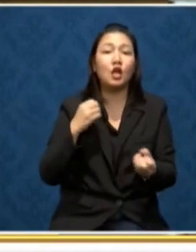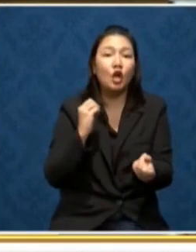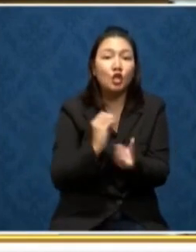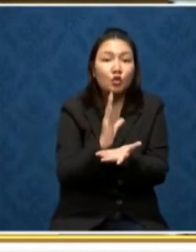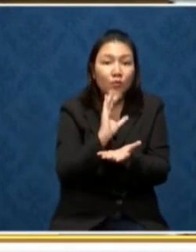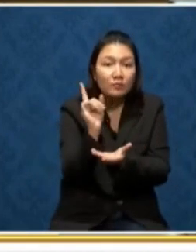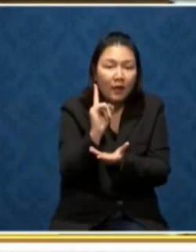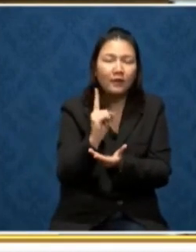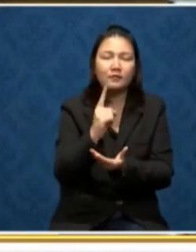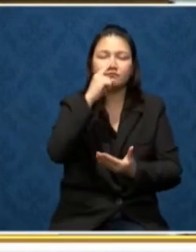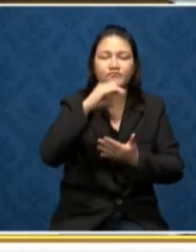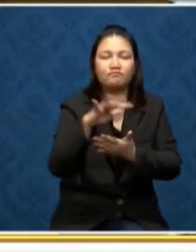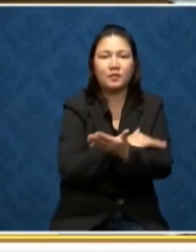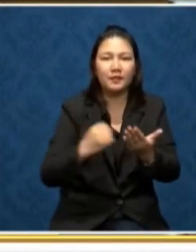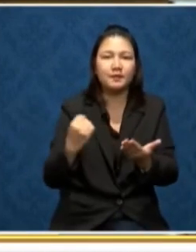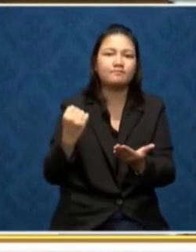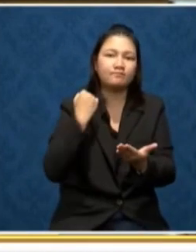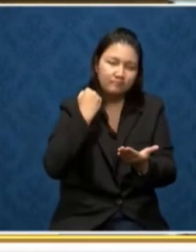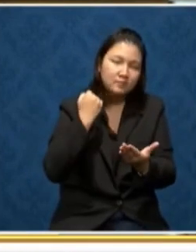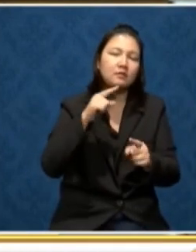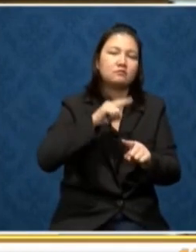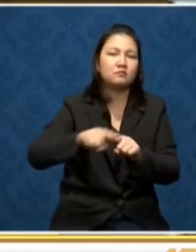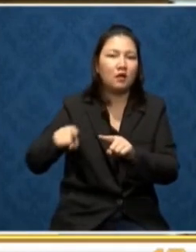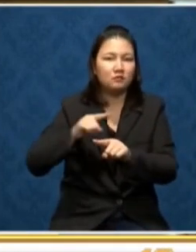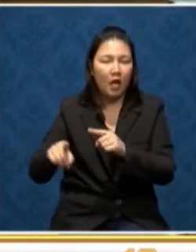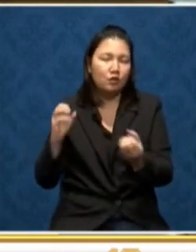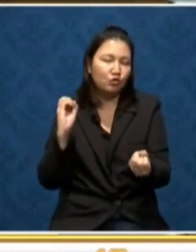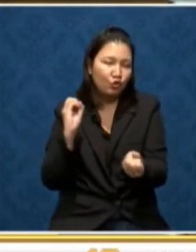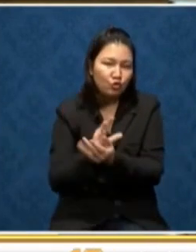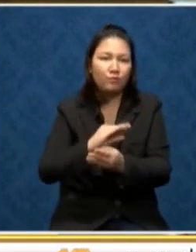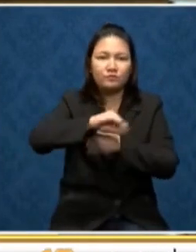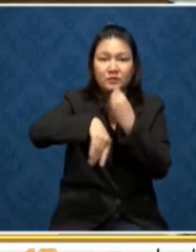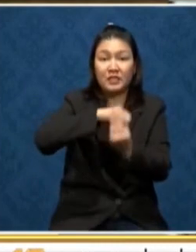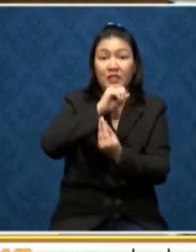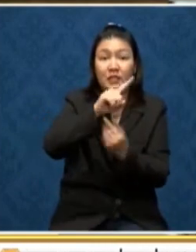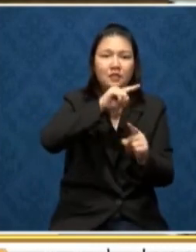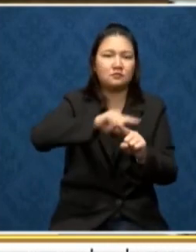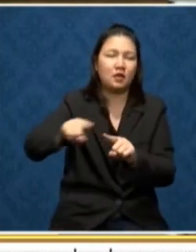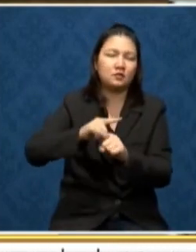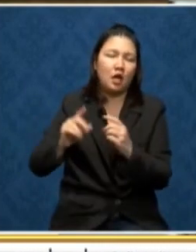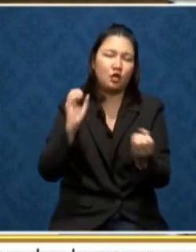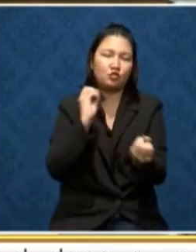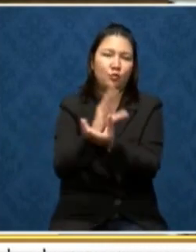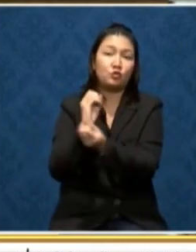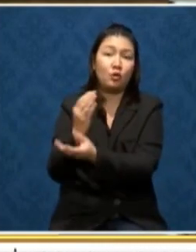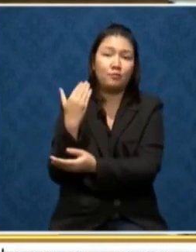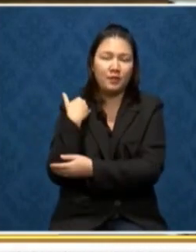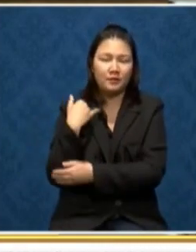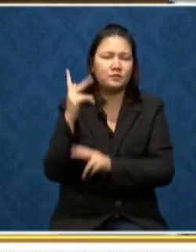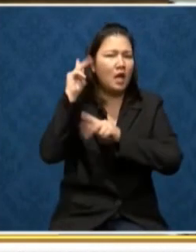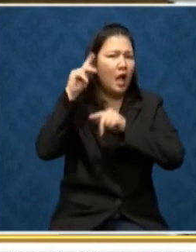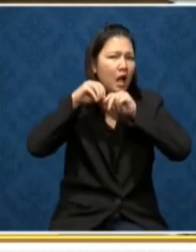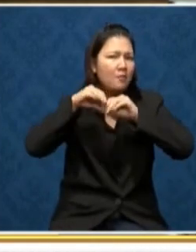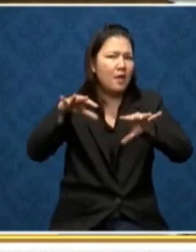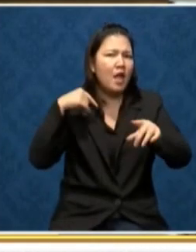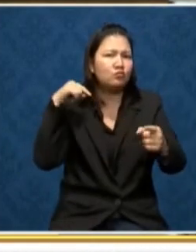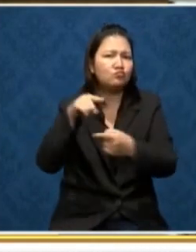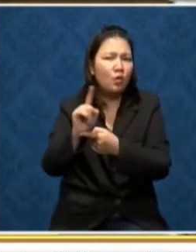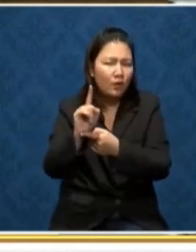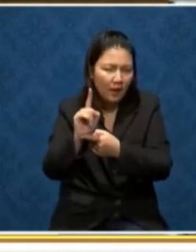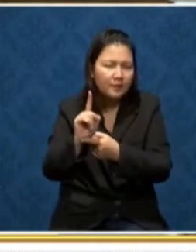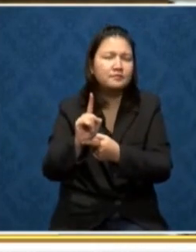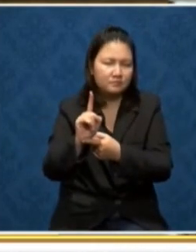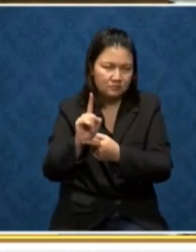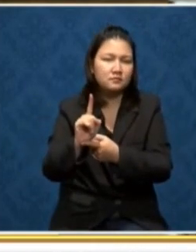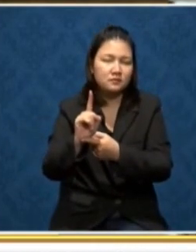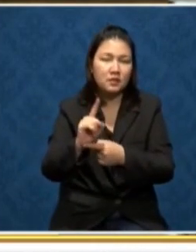คง และเป็ภัยต่อเศรฐกิของประเทศปัจจุบัมข่าวอาจกรรมไเบอ์ที่นากัวลอยู่บอยครั้งครับ โยท